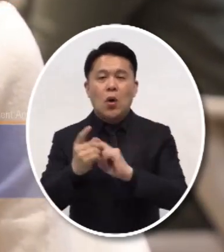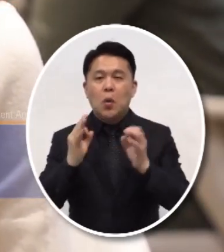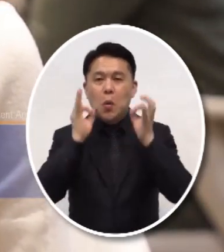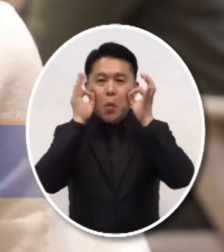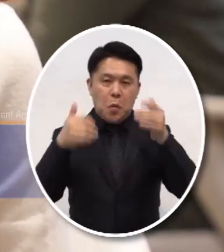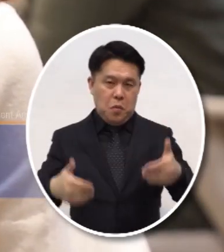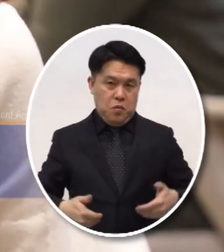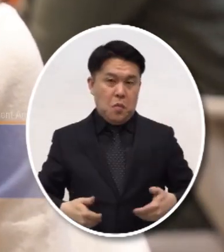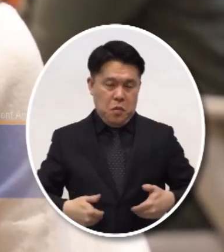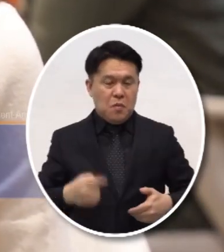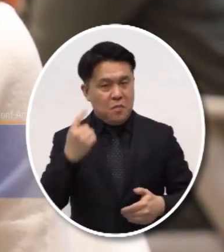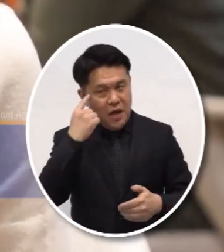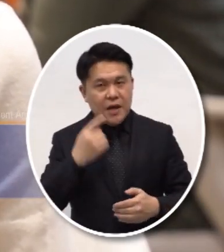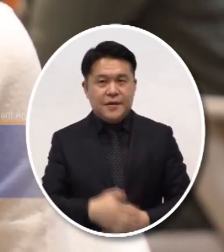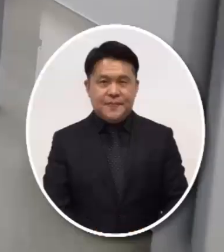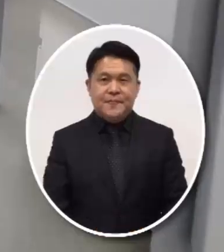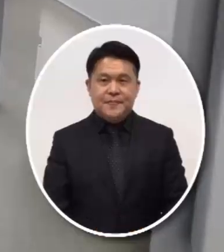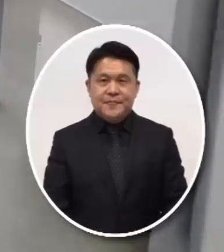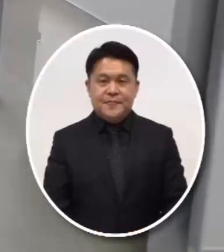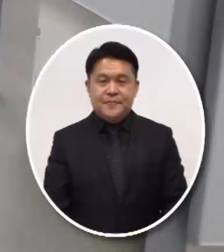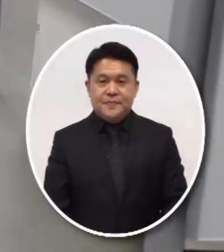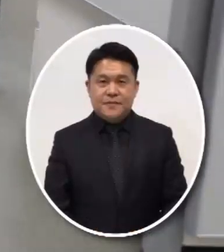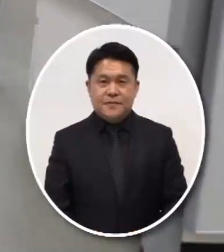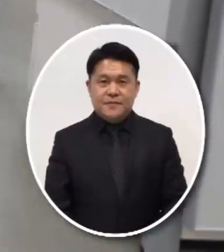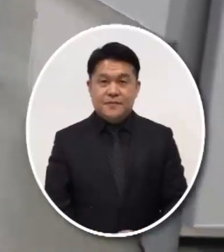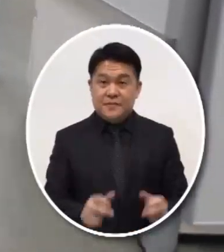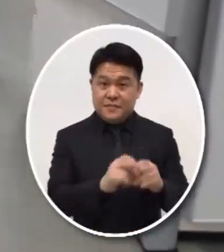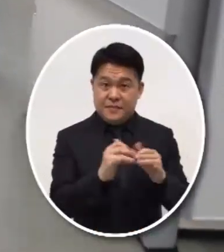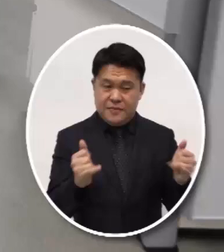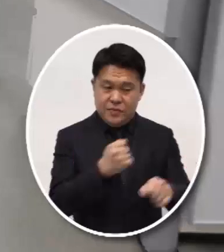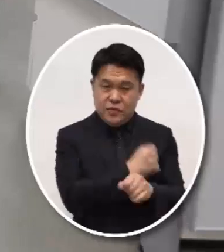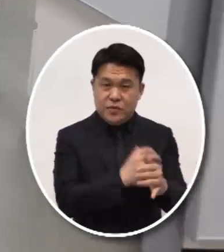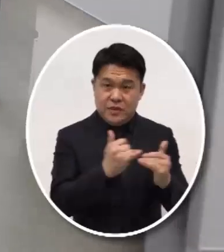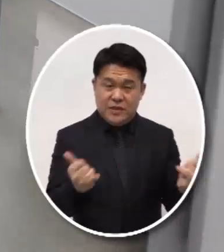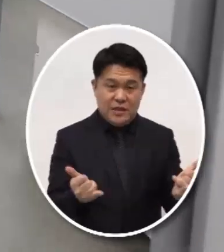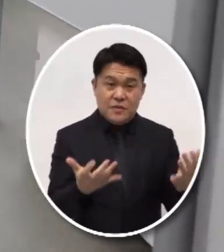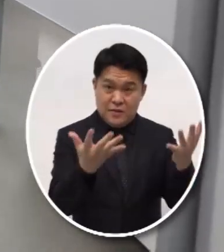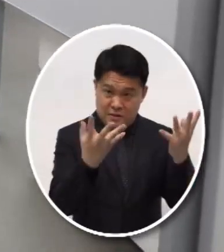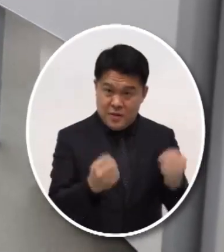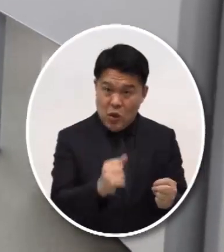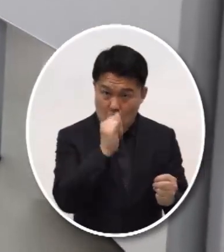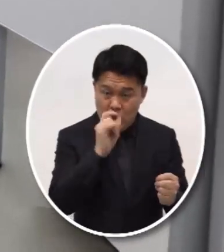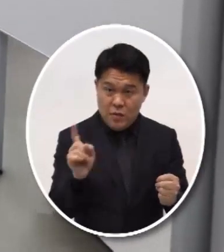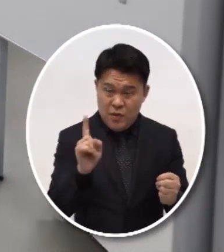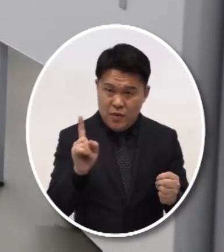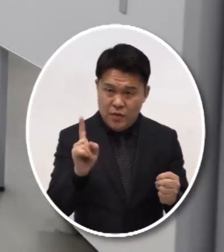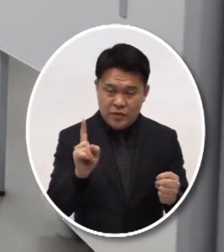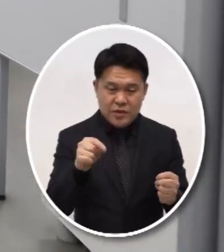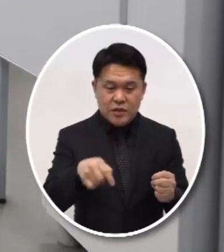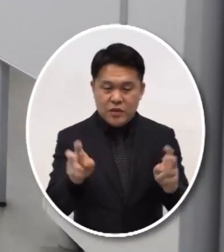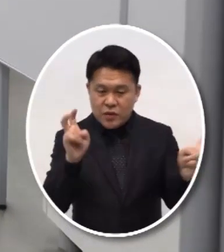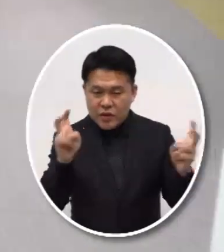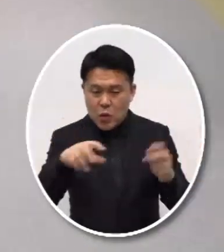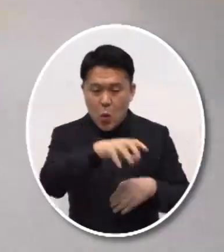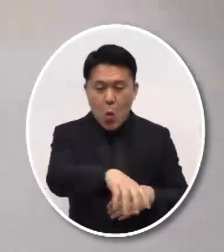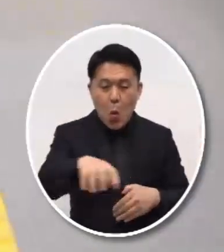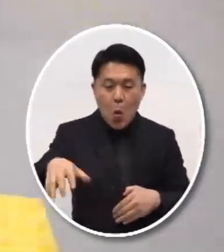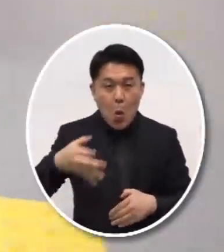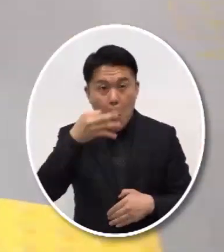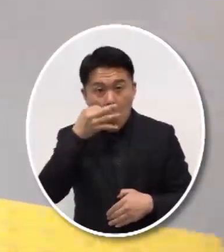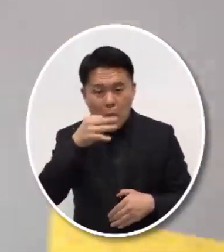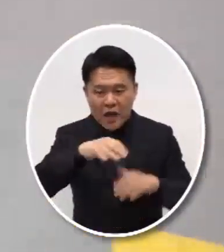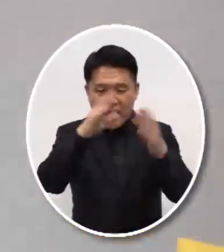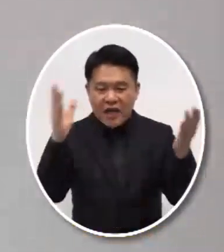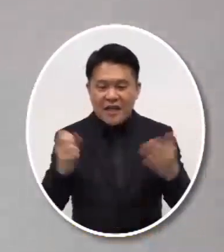해야 되는 점이라고 생각을 합니다. 많은 장애인 근로자가 일하는 만큼 링키즈랩의 회사 공간은